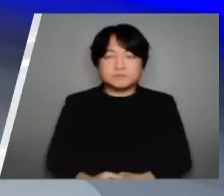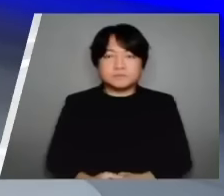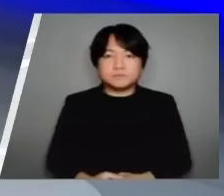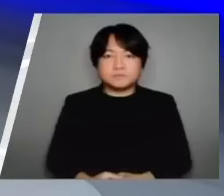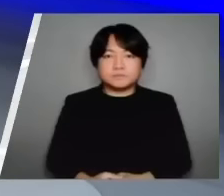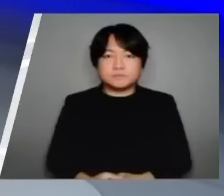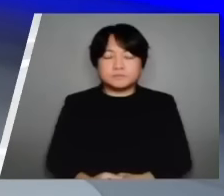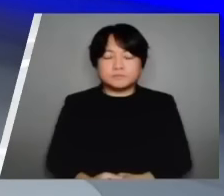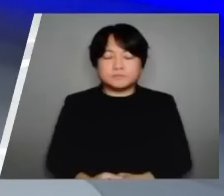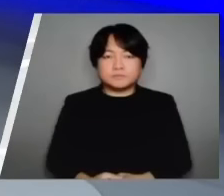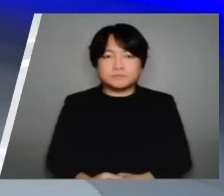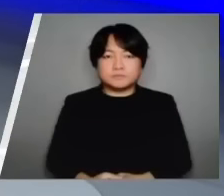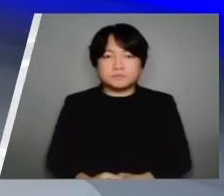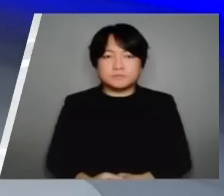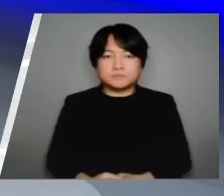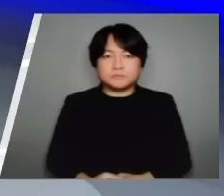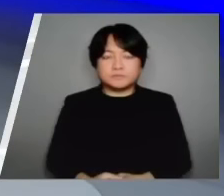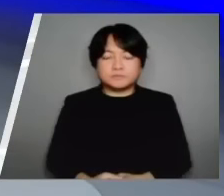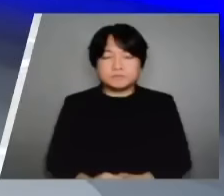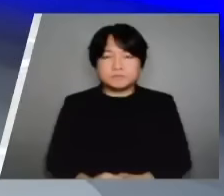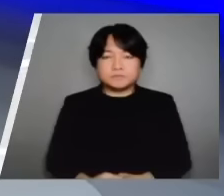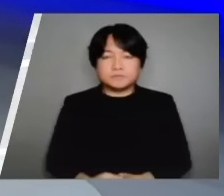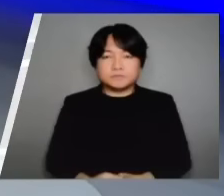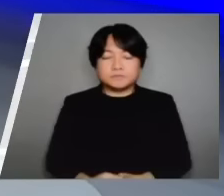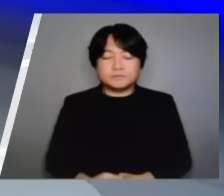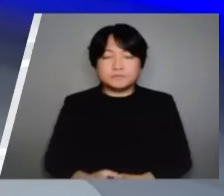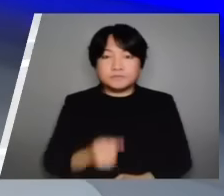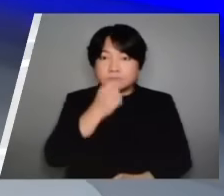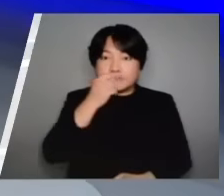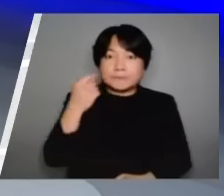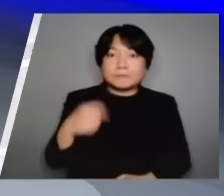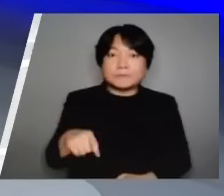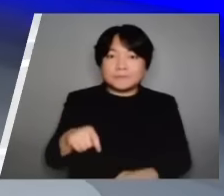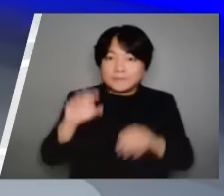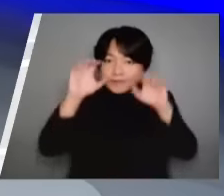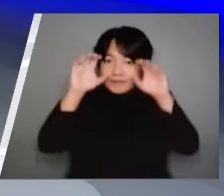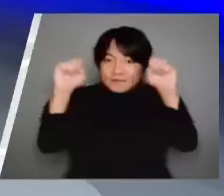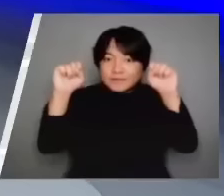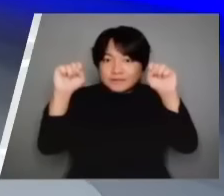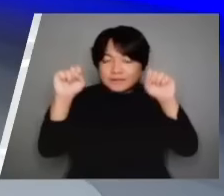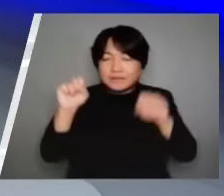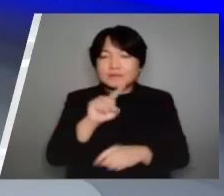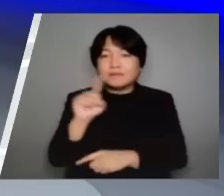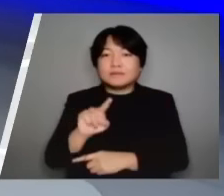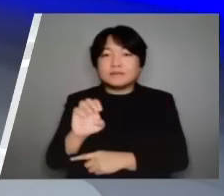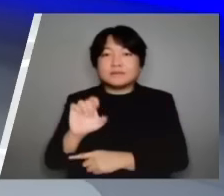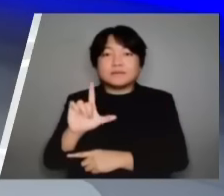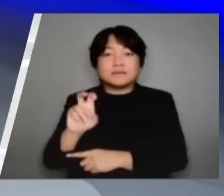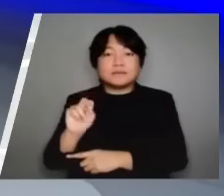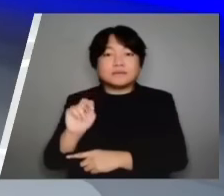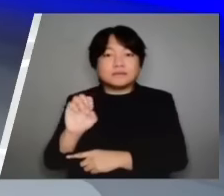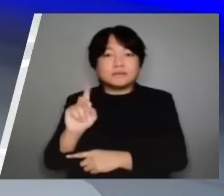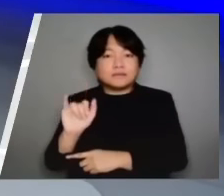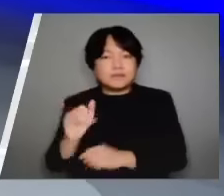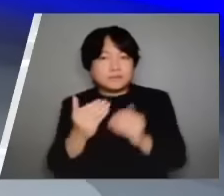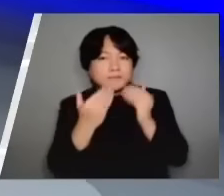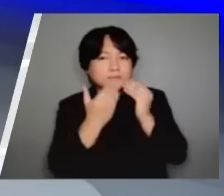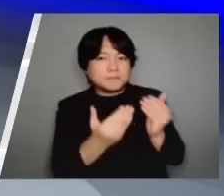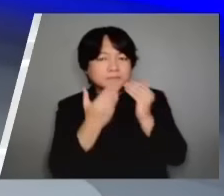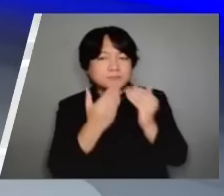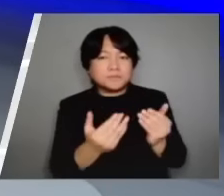nagpasalamat si ukrainian President volodimir zelensky nalah ang Pilipinas sa Ukraine peace summit na magaganap sa